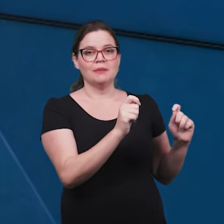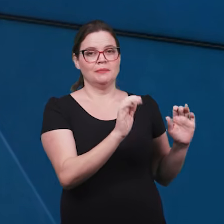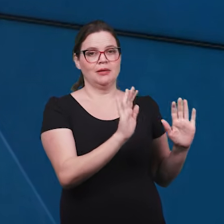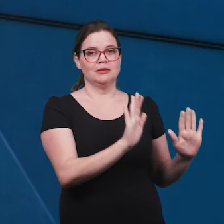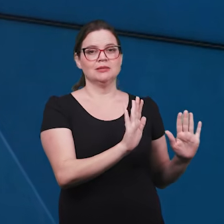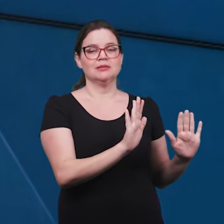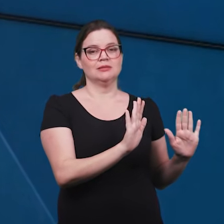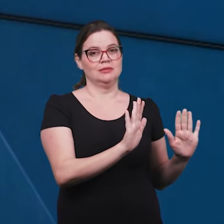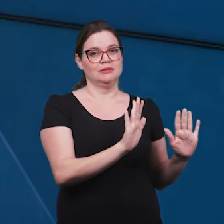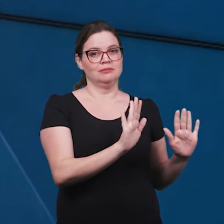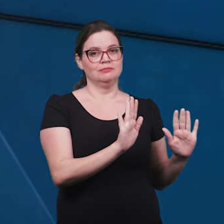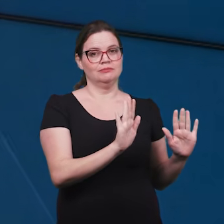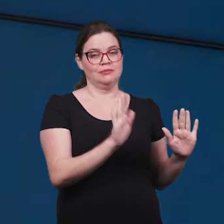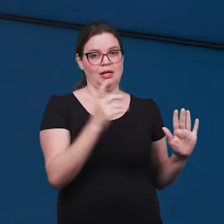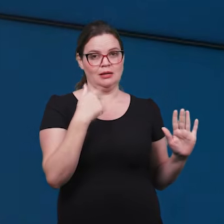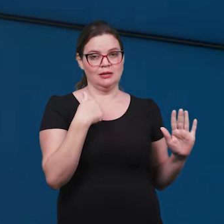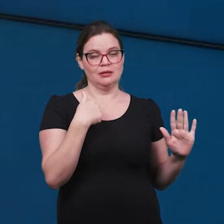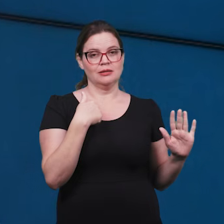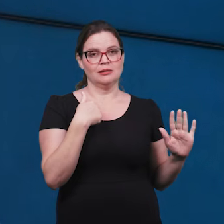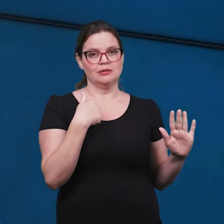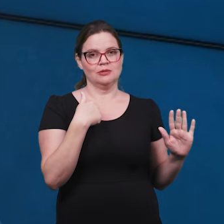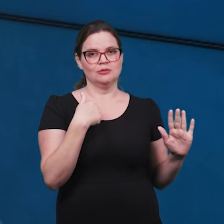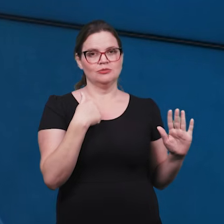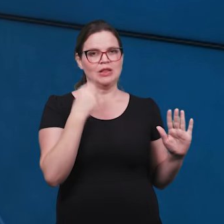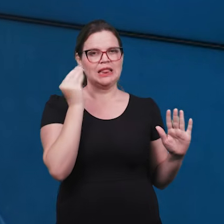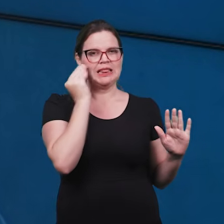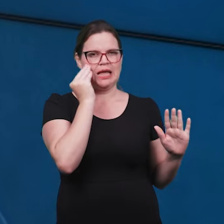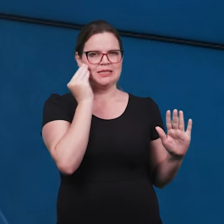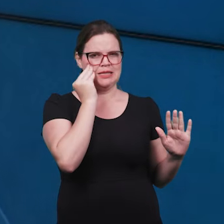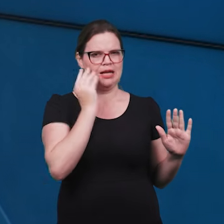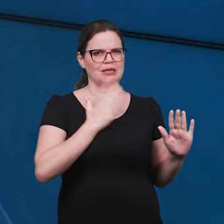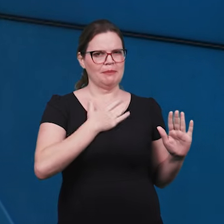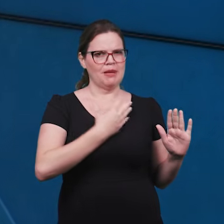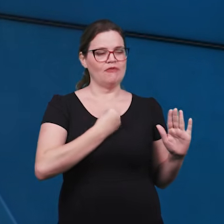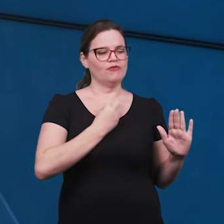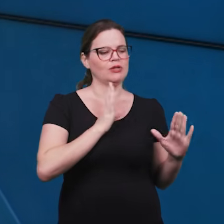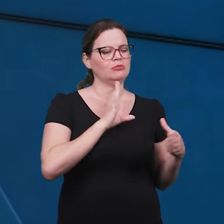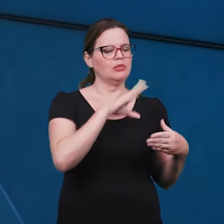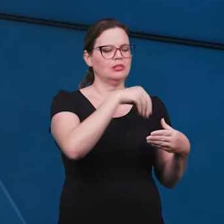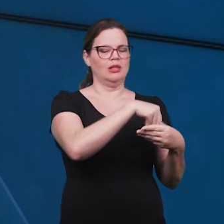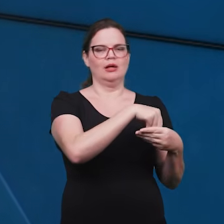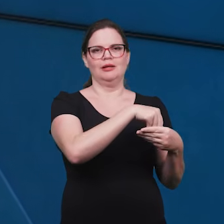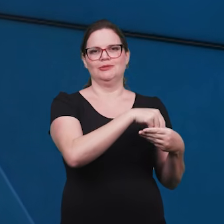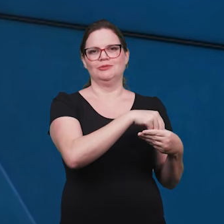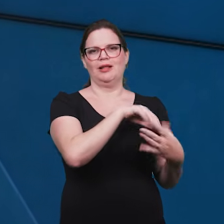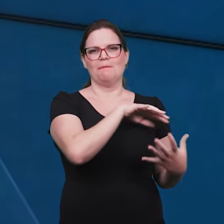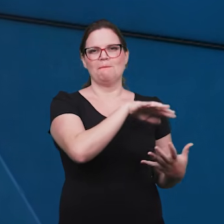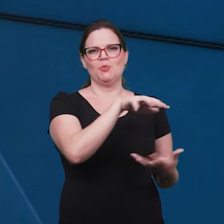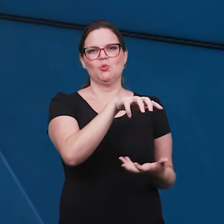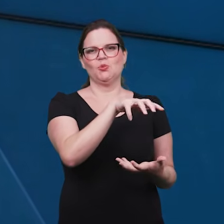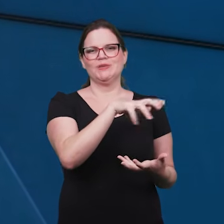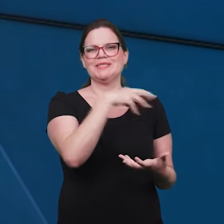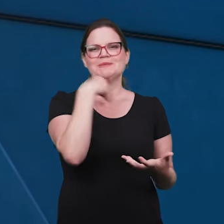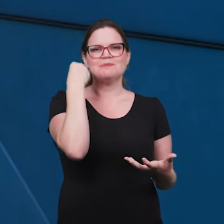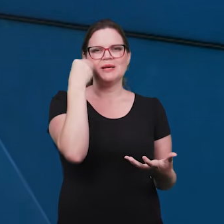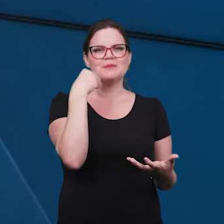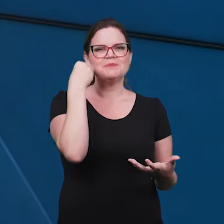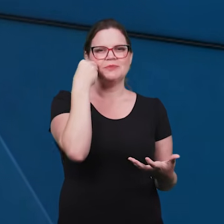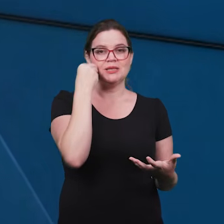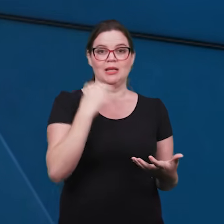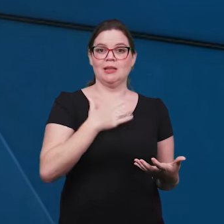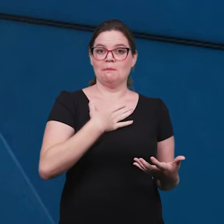Но я проверил это на свою жизнь. mas eu testei isso na minha vida. Видел у других много